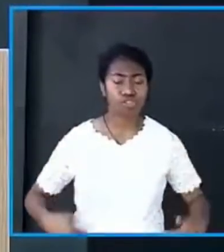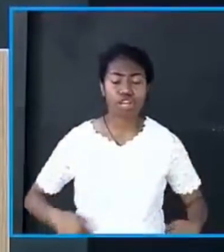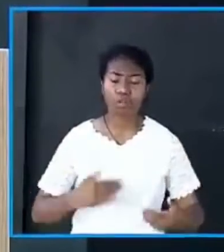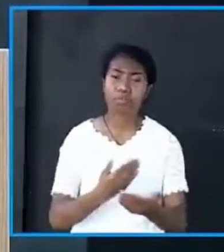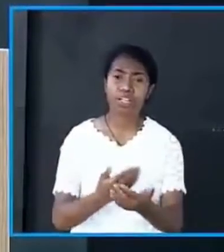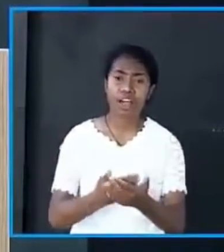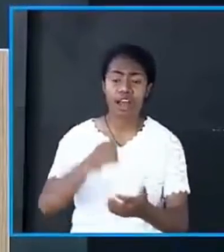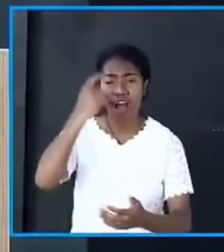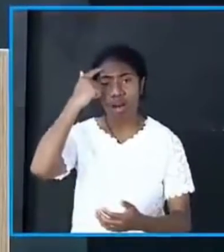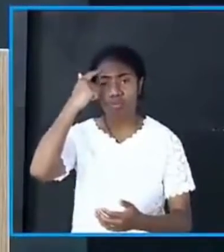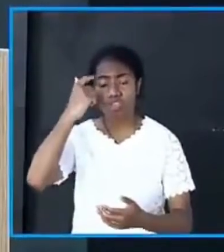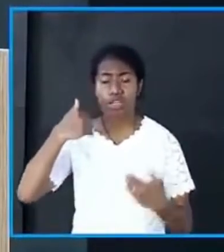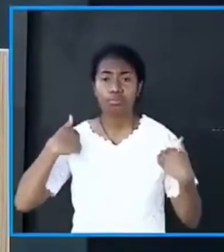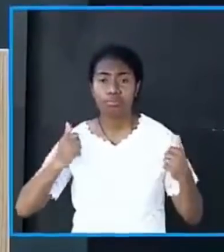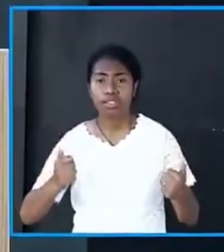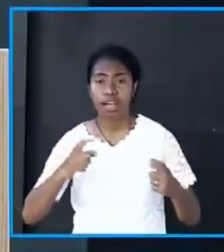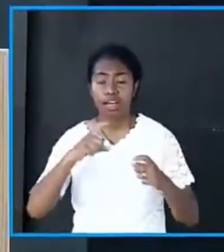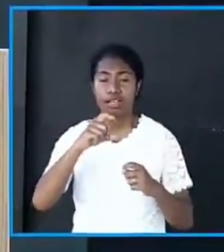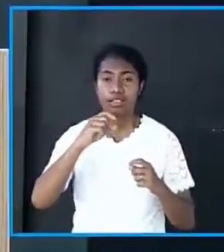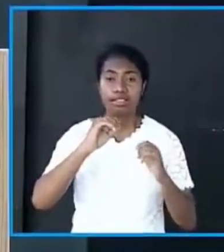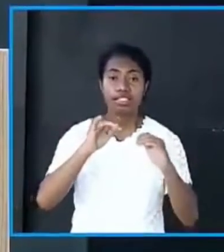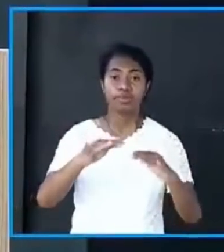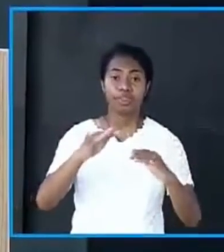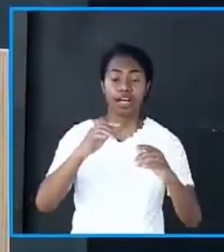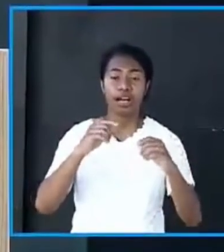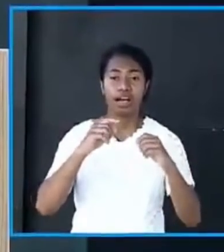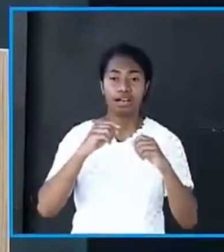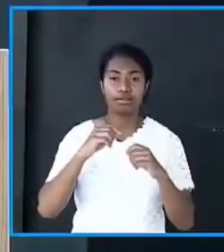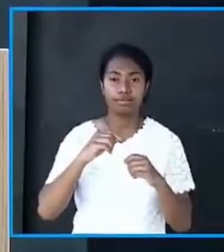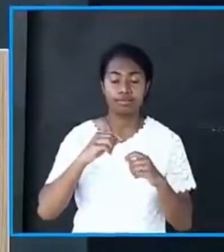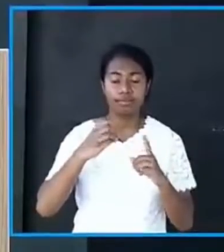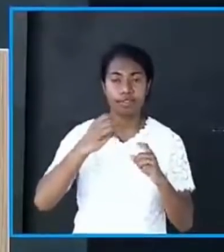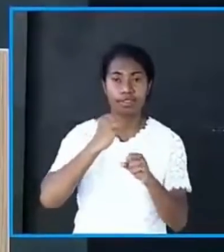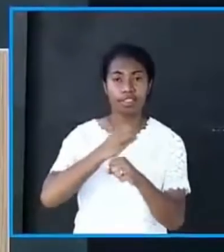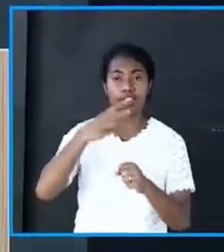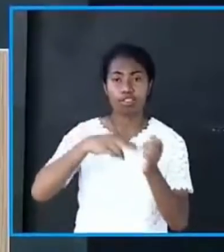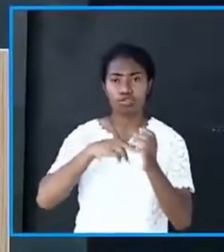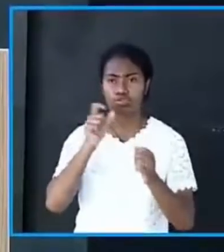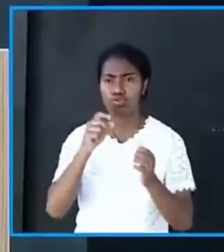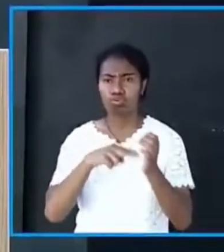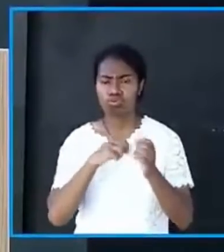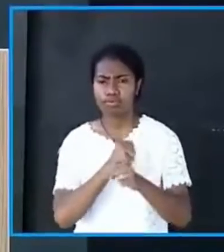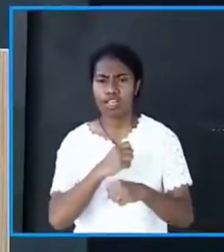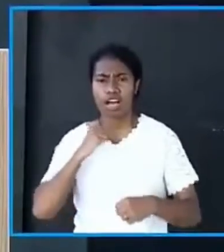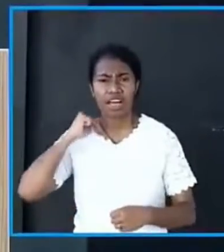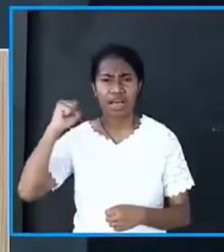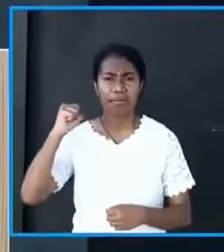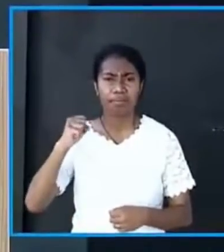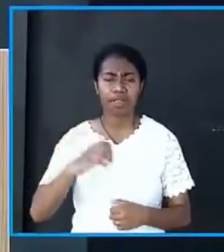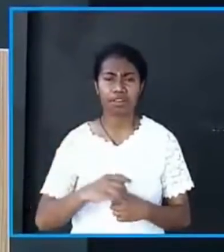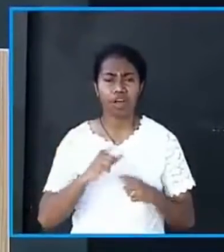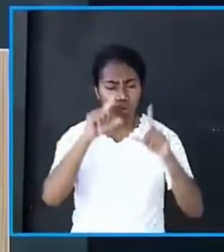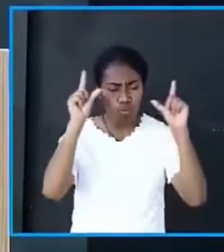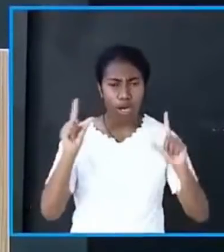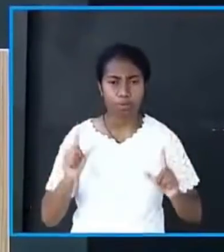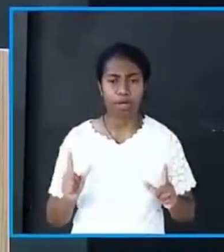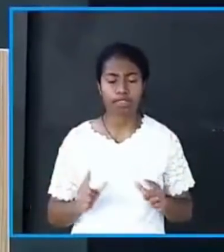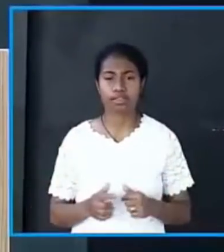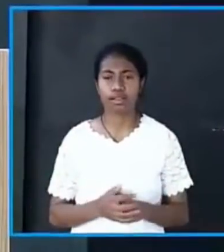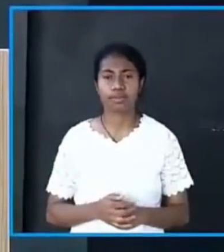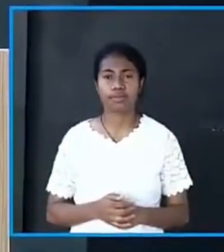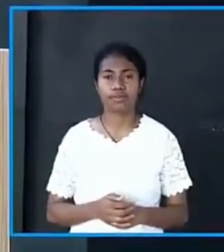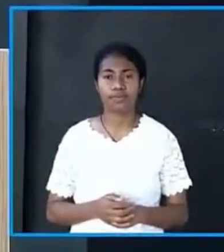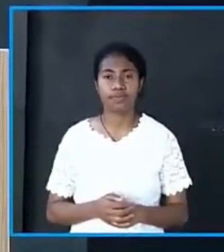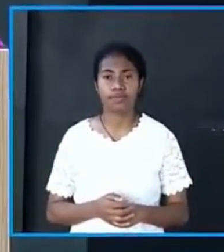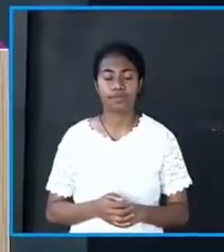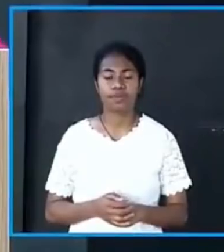bisa menciptakan gedung-gedung pencakar langit yang hebat luar biasa terbukti dalam kebudayaan manusia